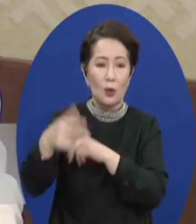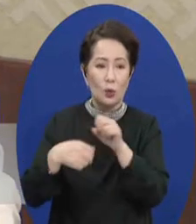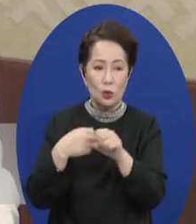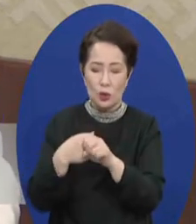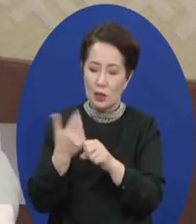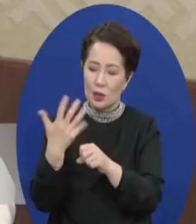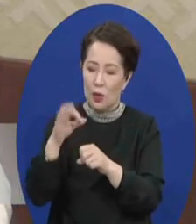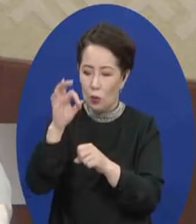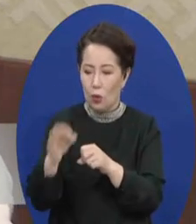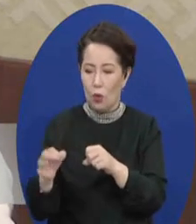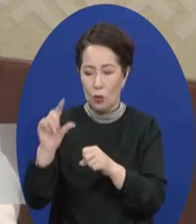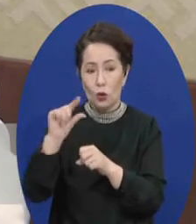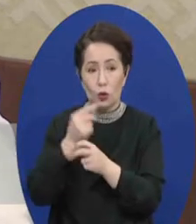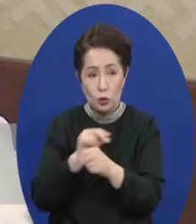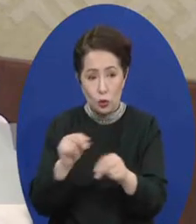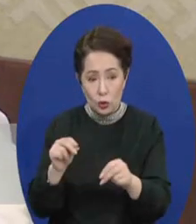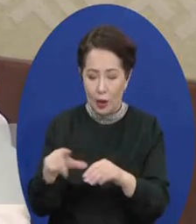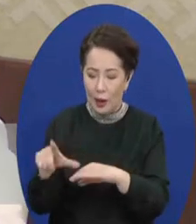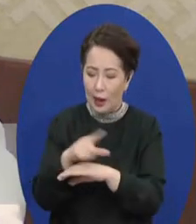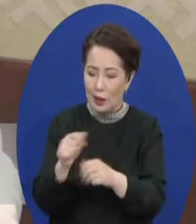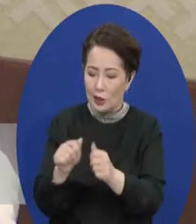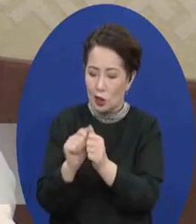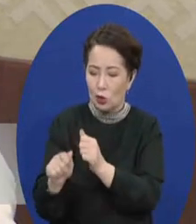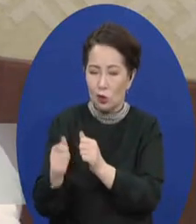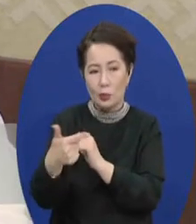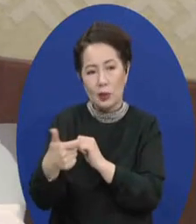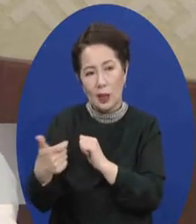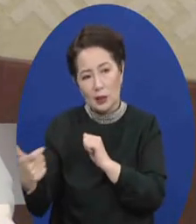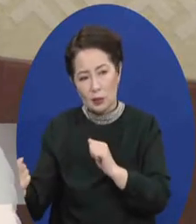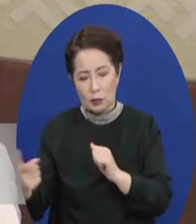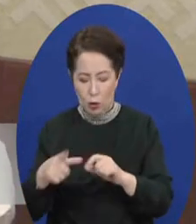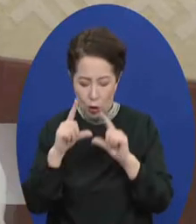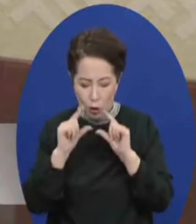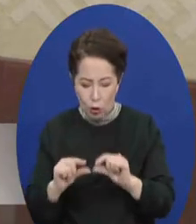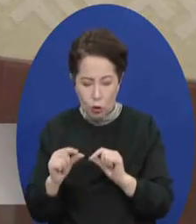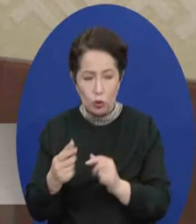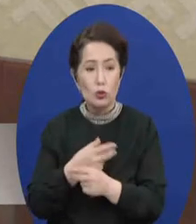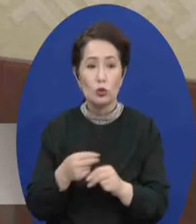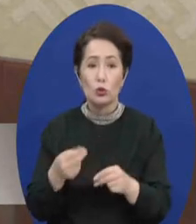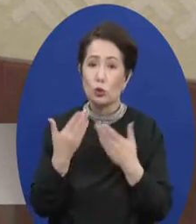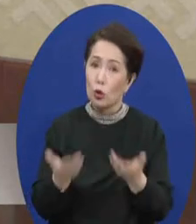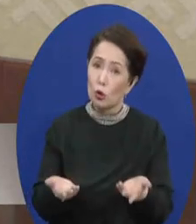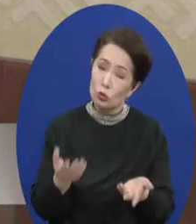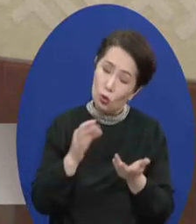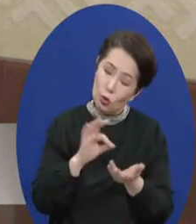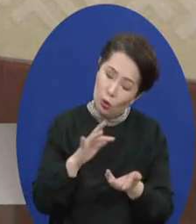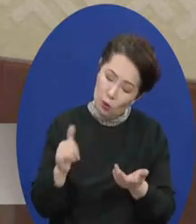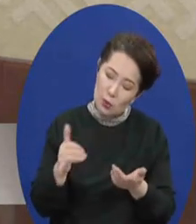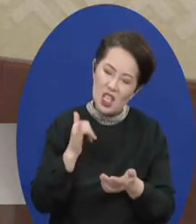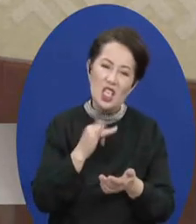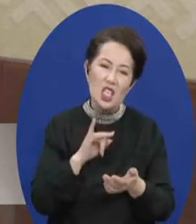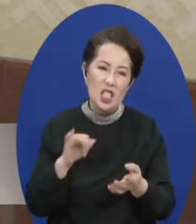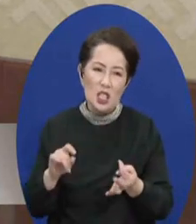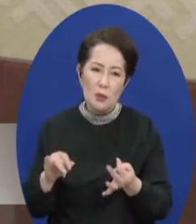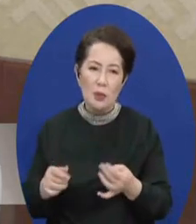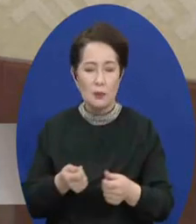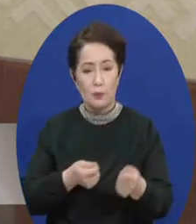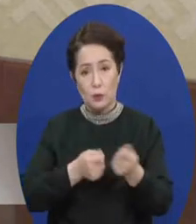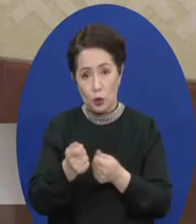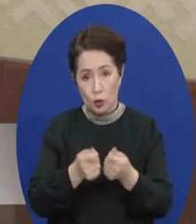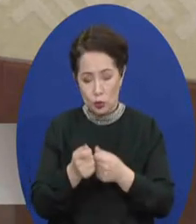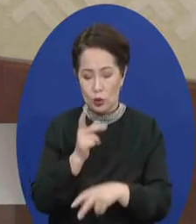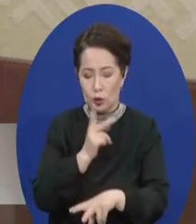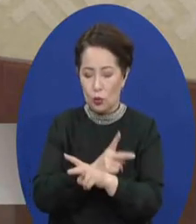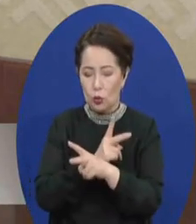жил нөөрэлэл 50% чөлөөлдөг ч юм уу, газрын төлбөрөөс бас тодорхой хэмжээний хөнгөлөлт чөлөөлөлт олгодог ч юм уу, ийм зохицуултуудыг өөрөөрлөл